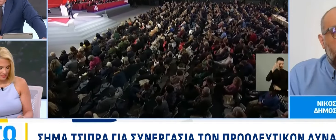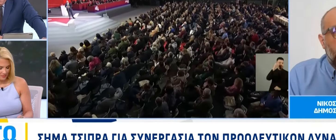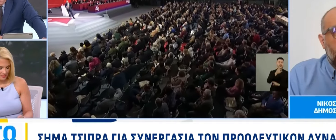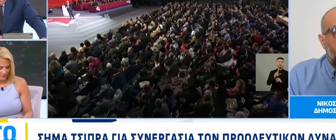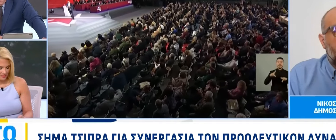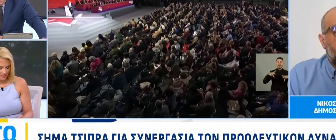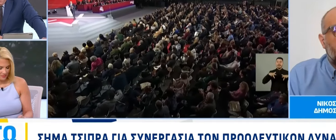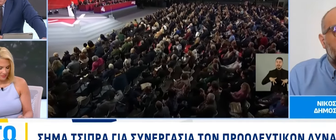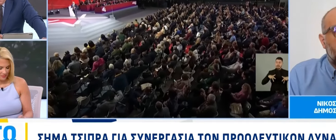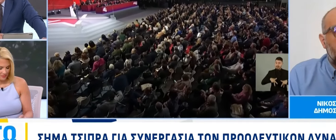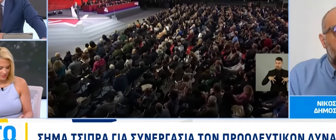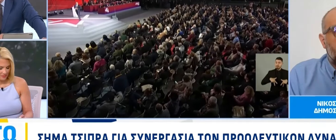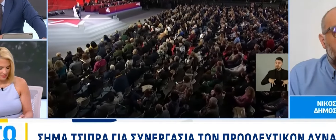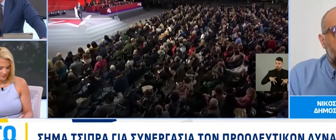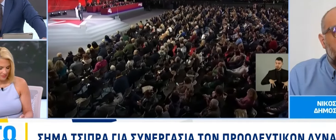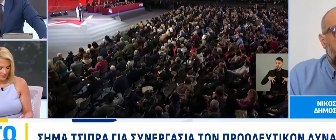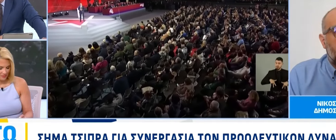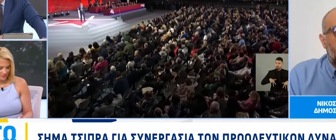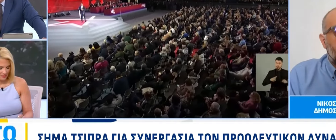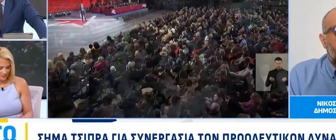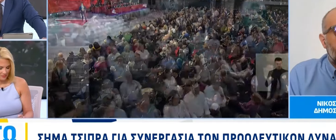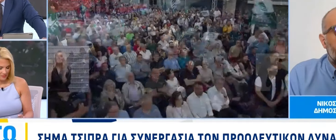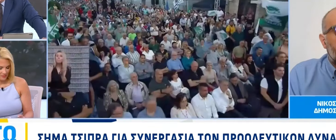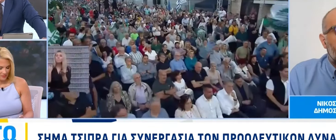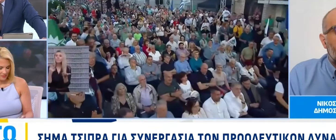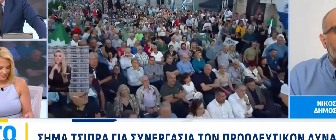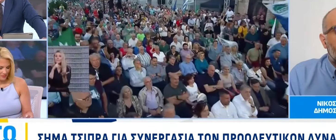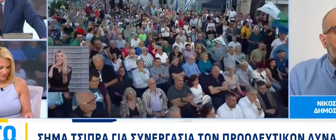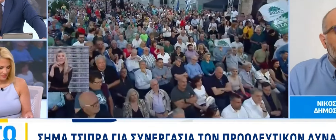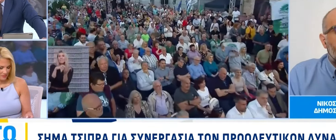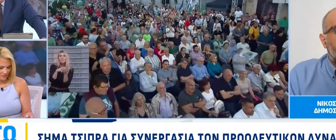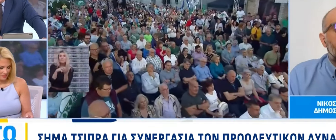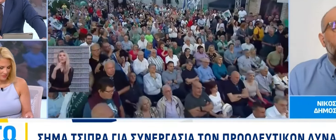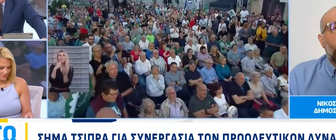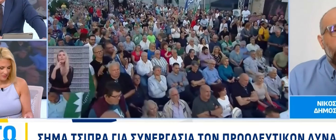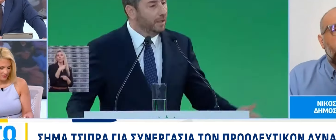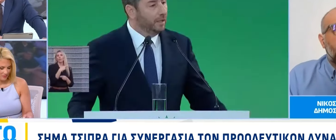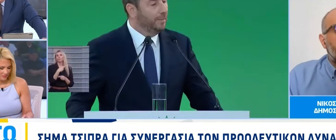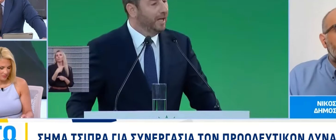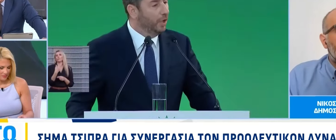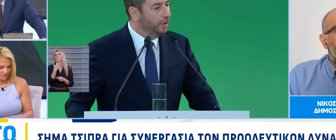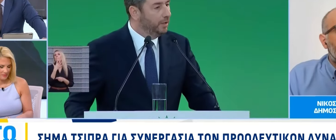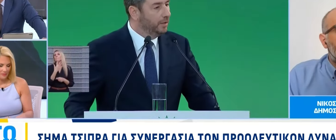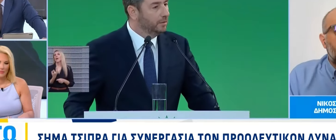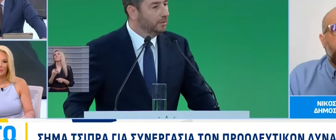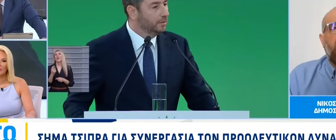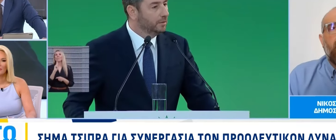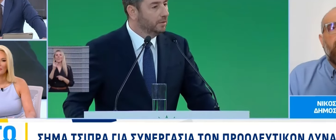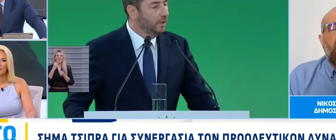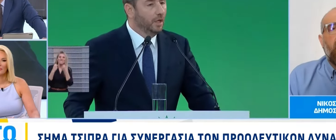Πιστεύετε ότι οι ίδιοι δεν θα κάνουν κινήσεις έτσι ώστε να δείξουν, ας πούμε,